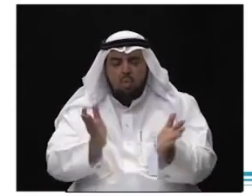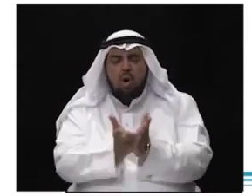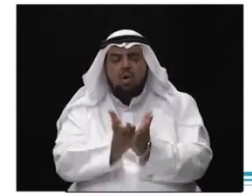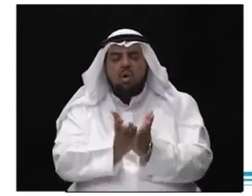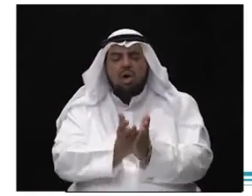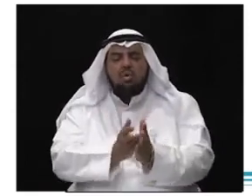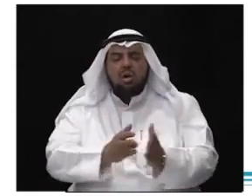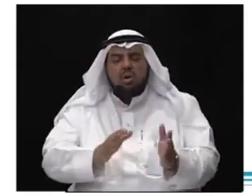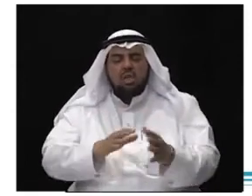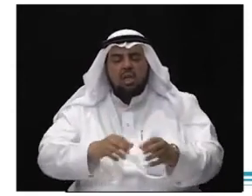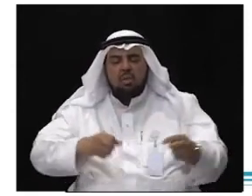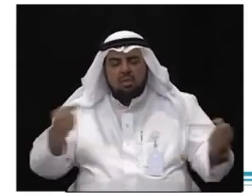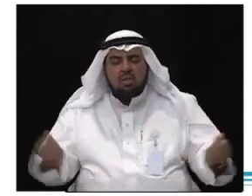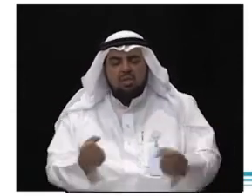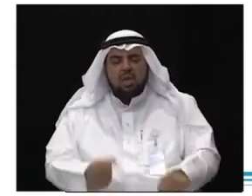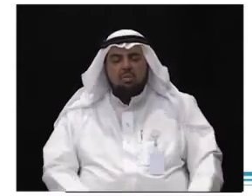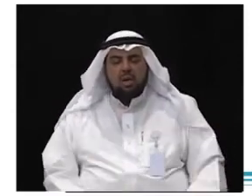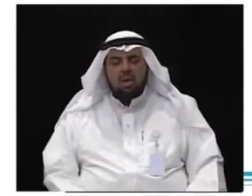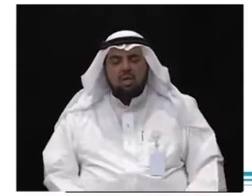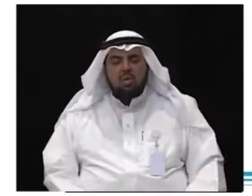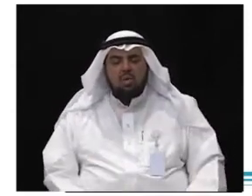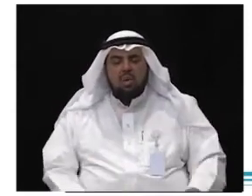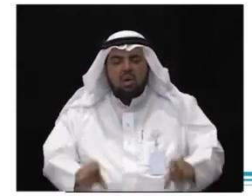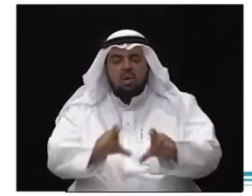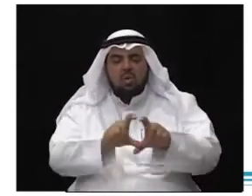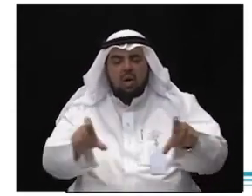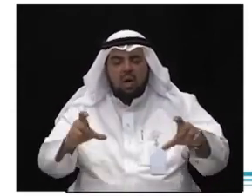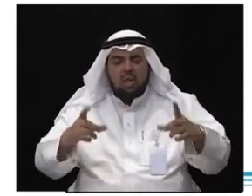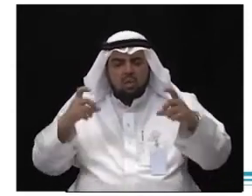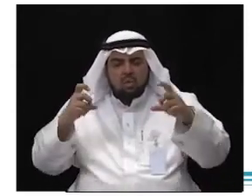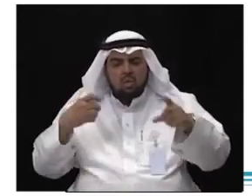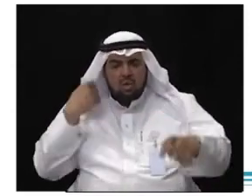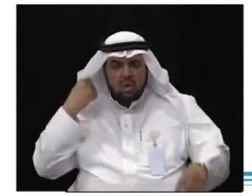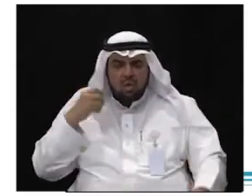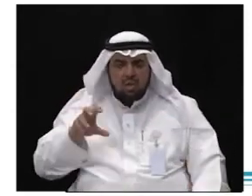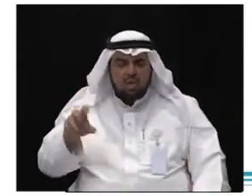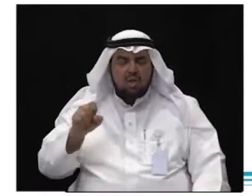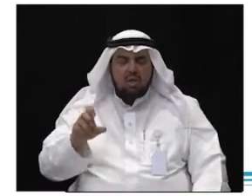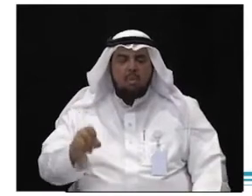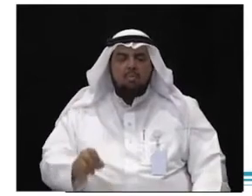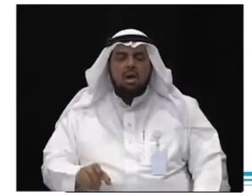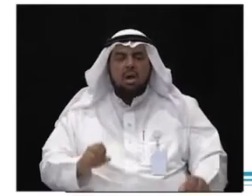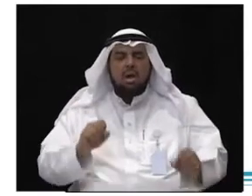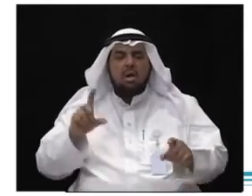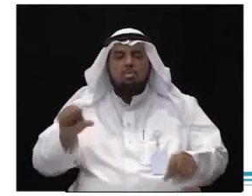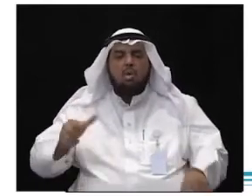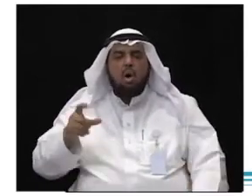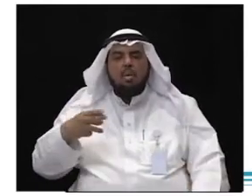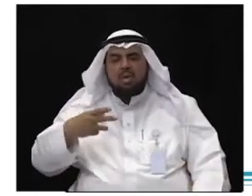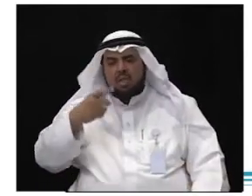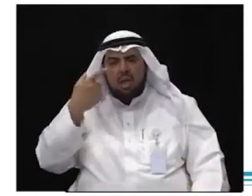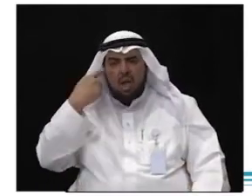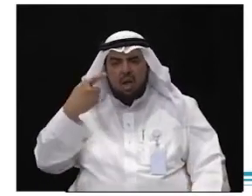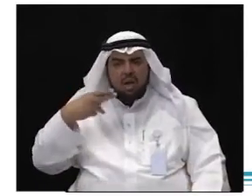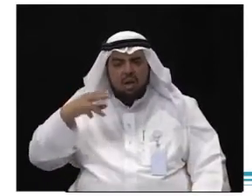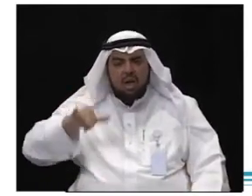التدريبات، وهذا الرابط المرفق لديكم والكيو آر كود لتحميل الكتاب من موقع بوابة عين